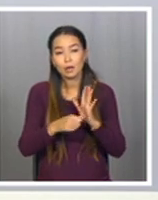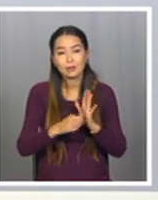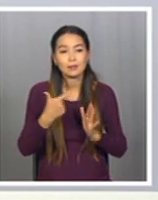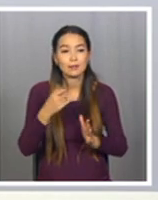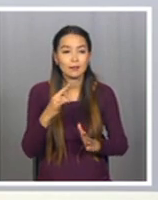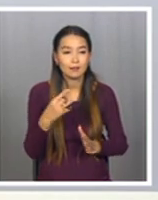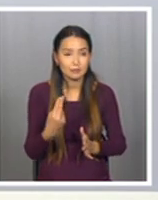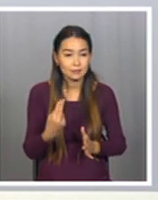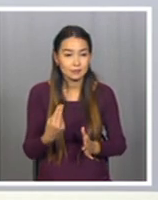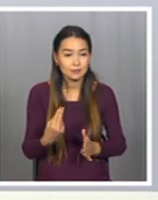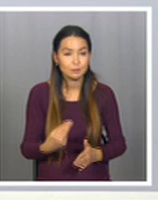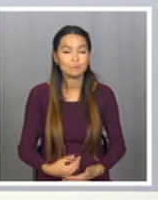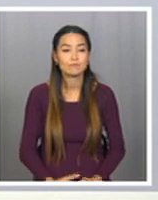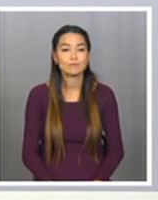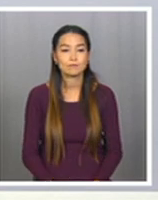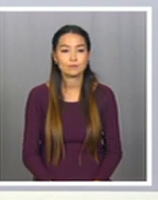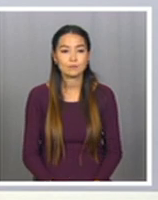шықты.